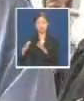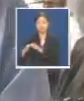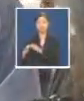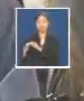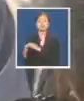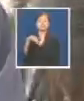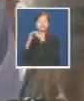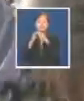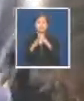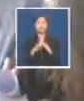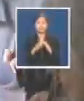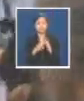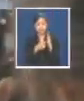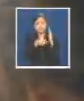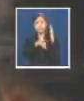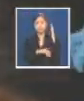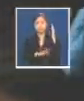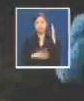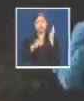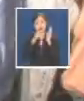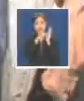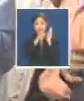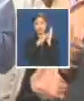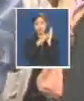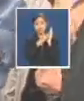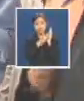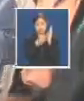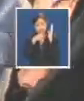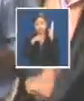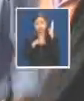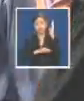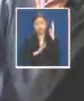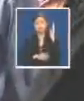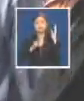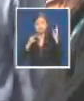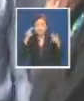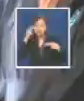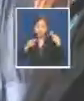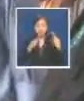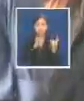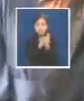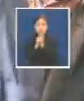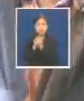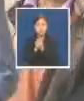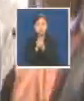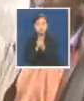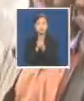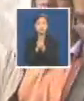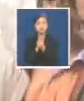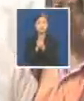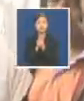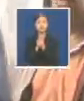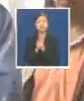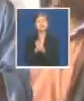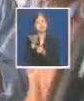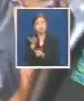ครับได้เดินทางมาที่มาจากกรุงเทพมหานครมาเยี่ยมพี่น้องทุกคนครับอยากจะข